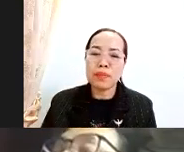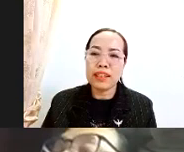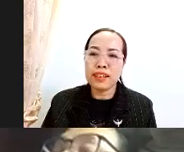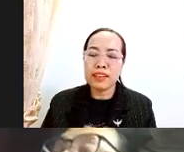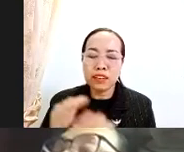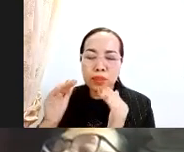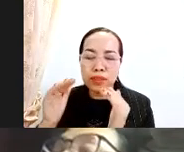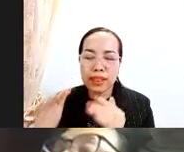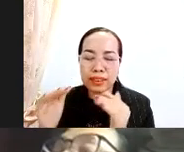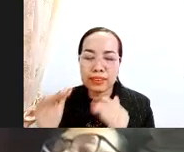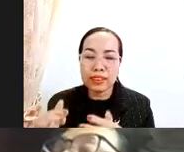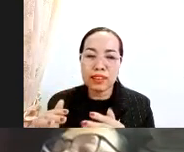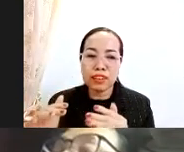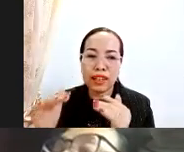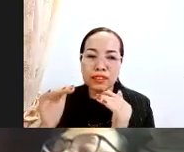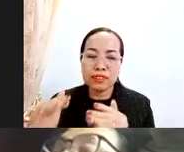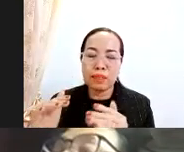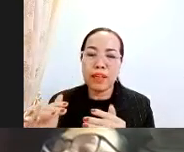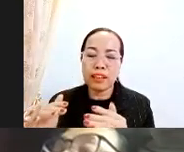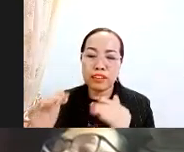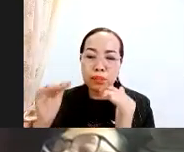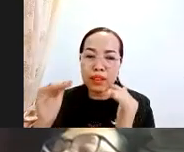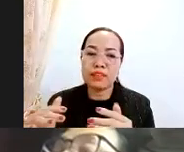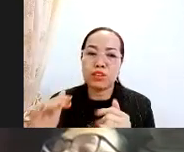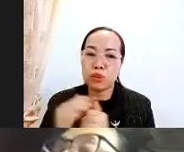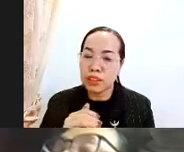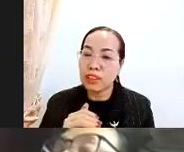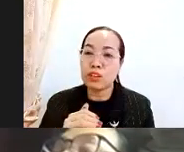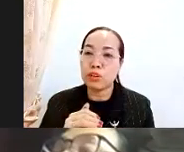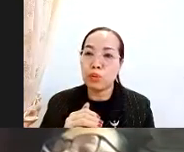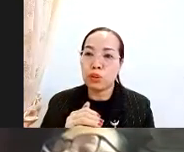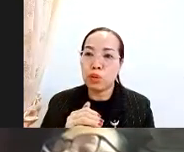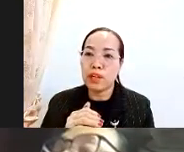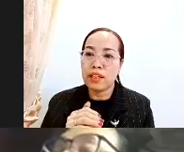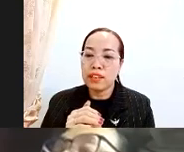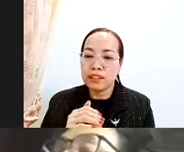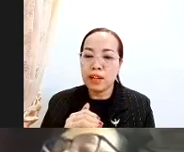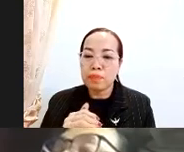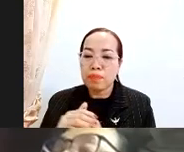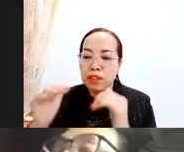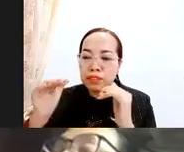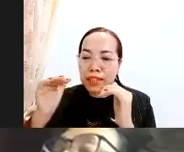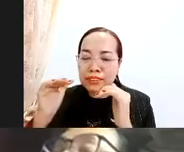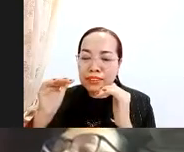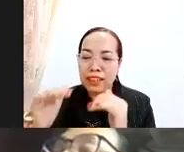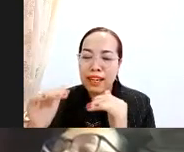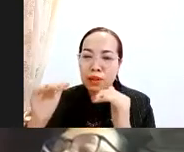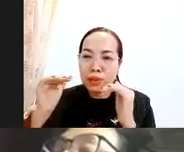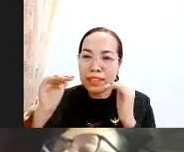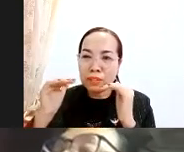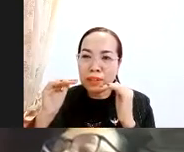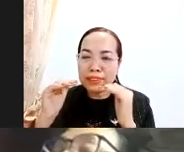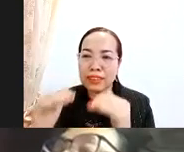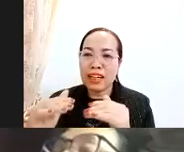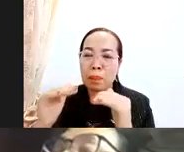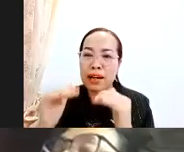ắt đập kê thế, cứ nhom thơ ca tăng chất đời ca chư chấp thác nhom trời để chuột chay nơi không chùm nuôi tô mì chả, tăng chất thác luôn